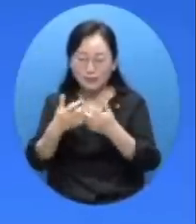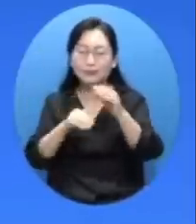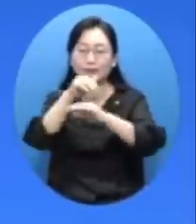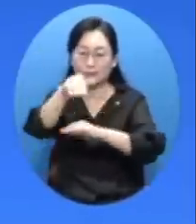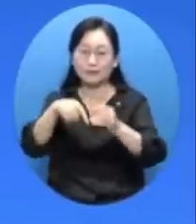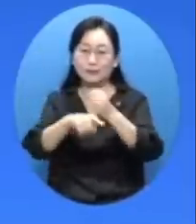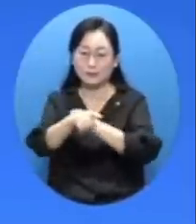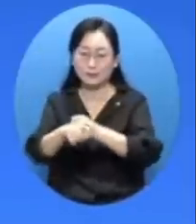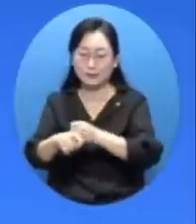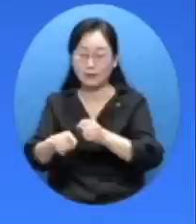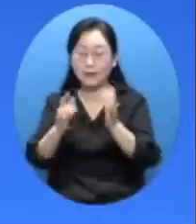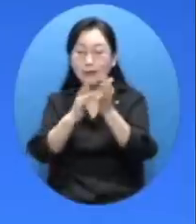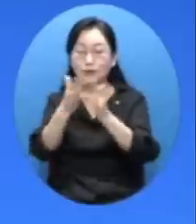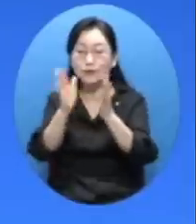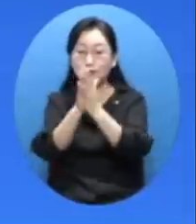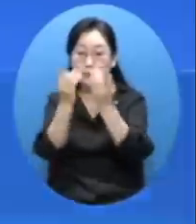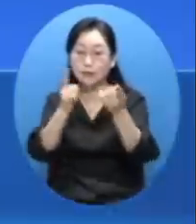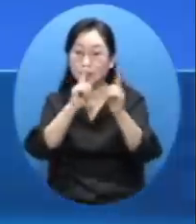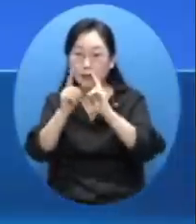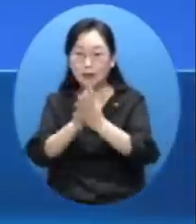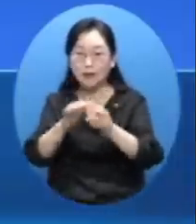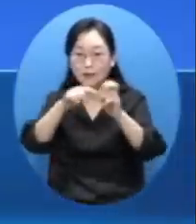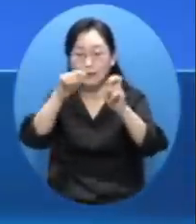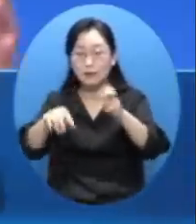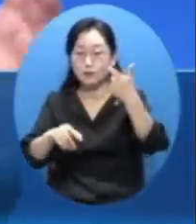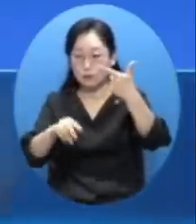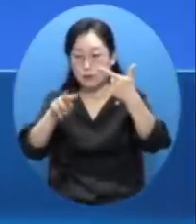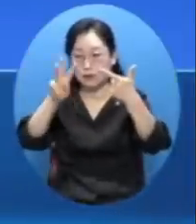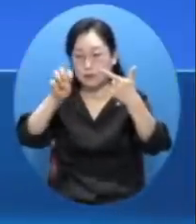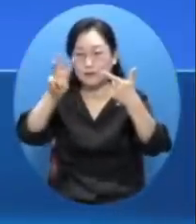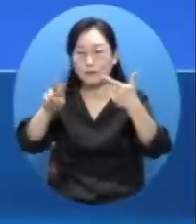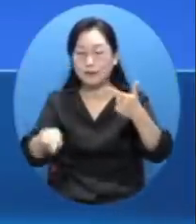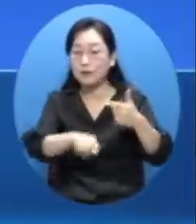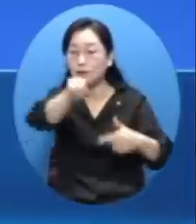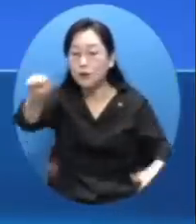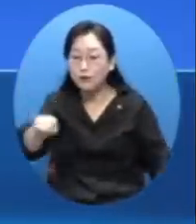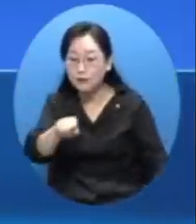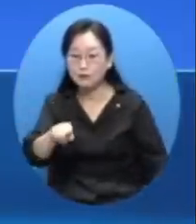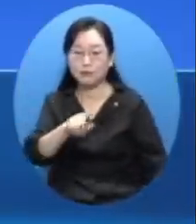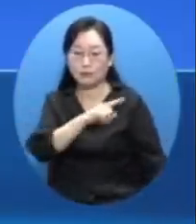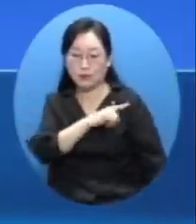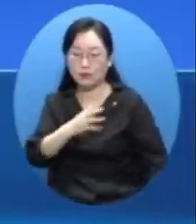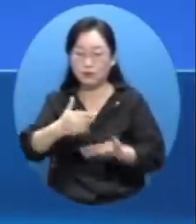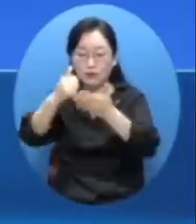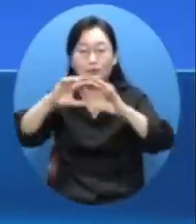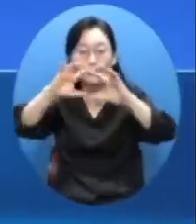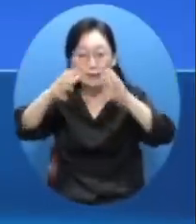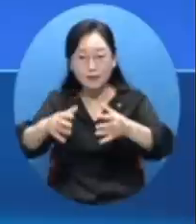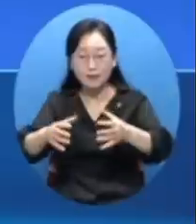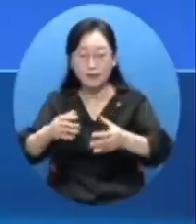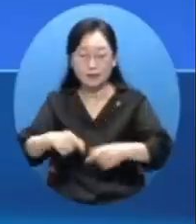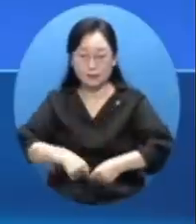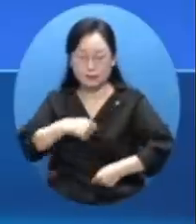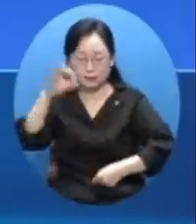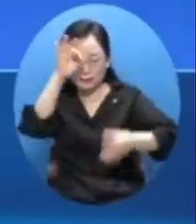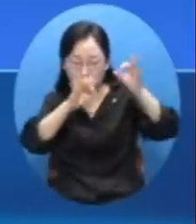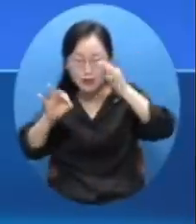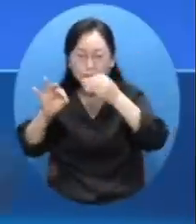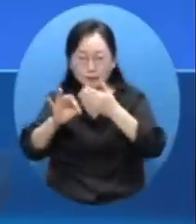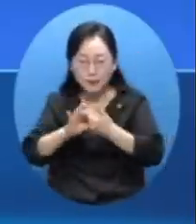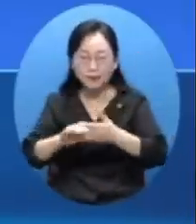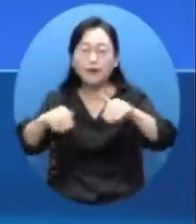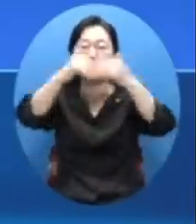예수께서 친히 말씀하셨습니다. 마태복음 6장 33절에 그런즉 너희는 먼저 그의 나라와 그의 의를 구하라. 그리하면